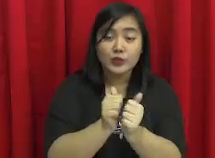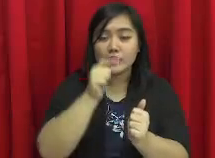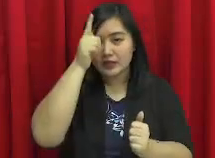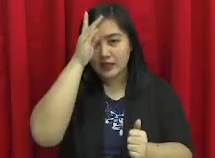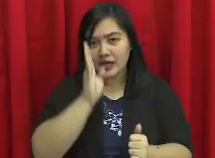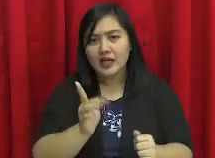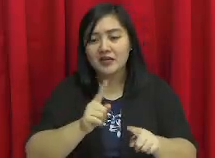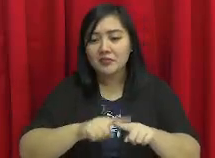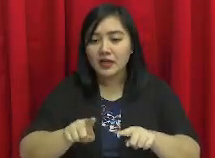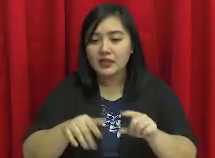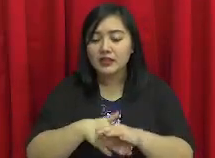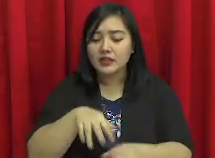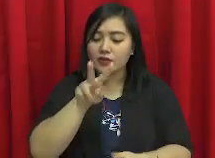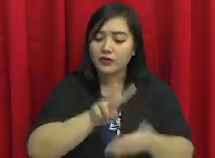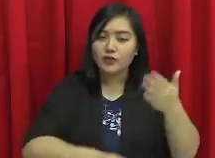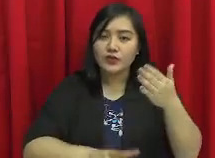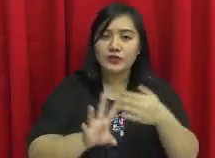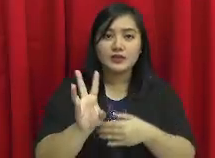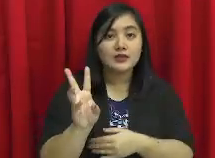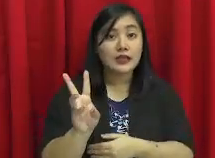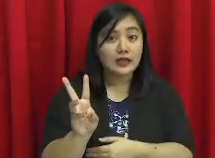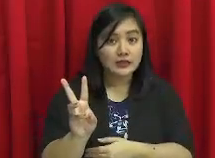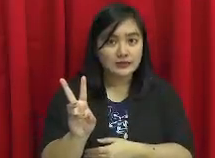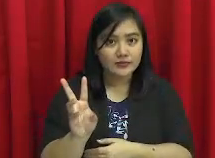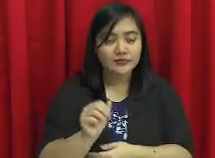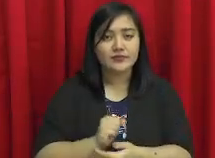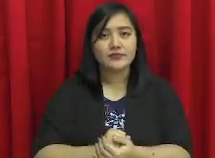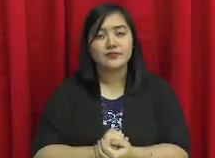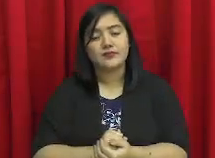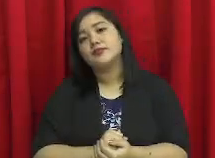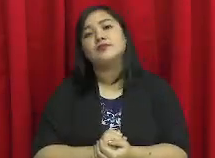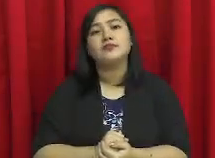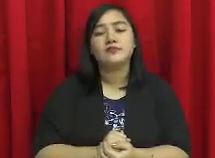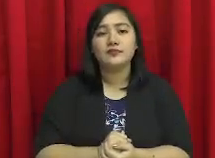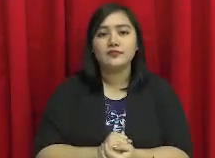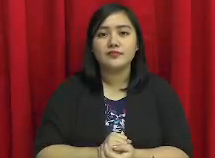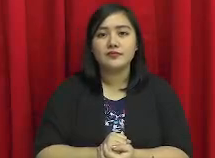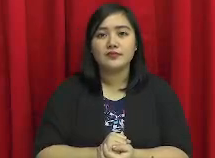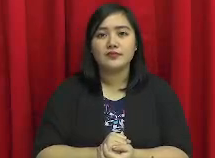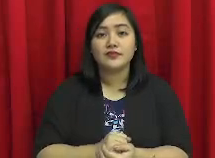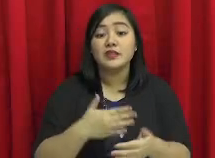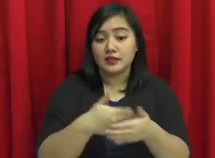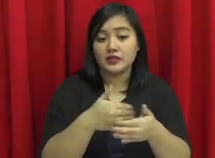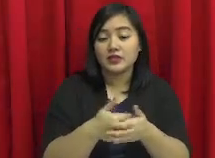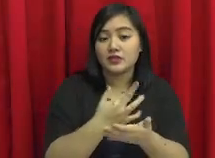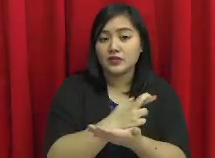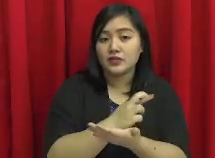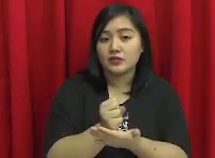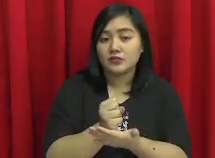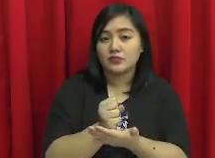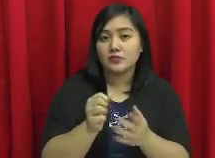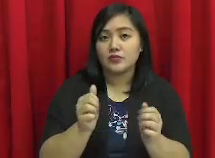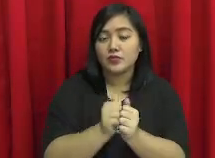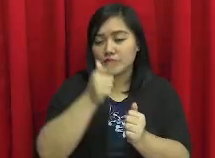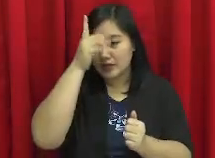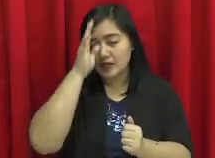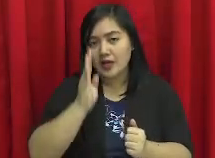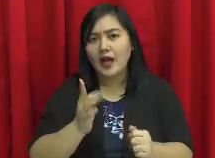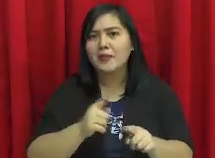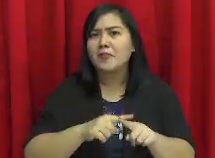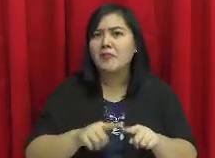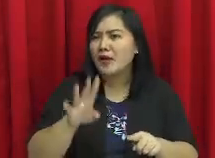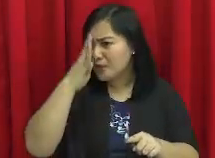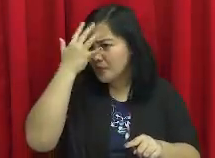6. Ganun na lang kadali siya pakainin ni Eve noong fruit na